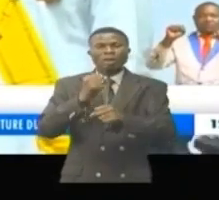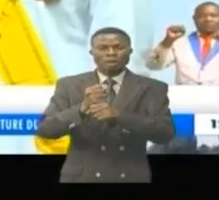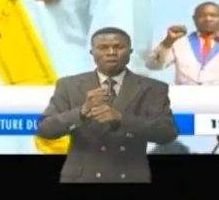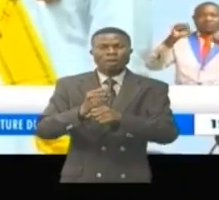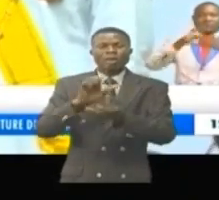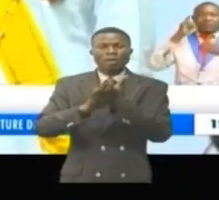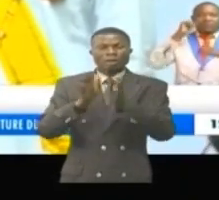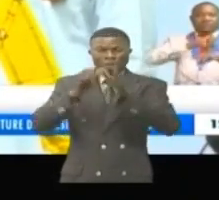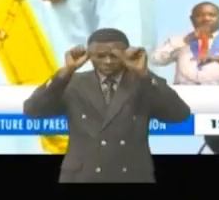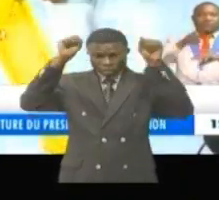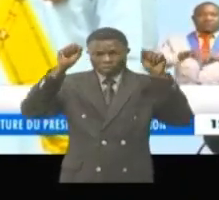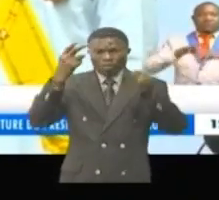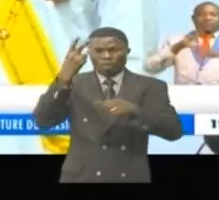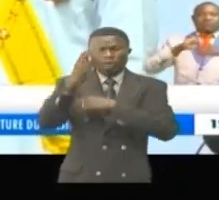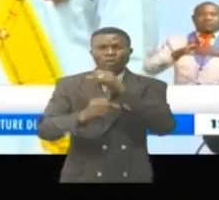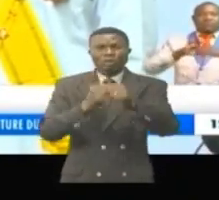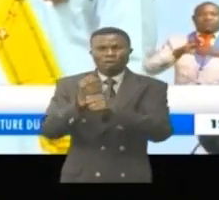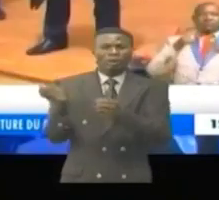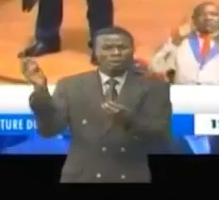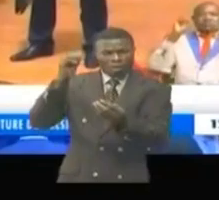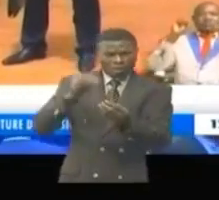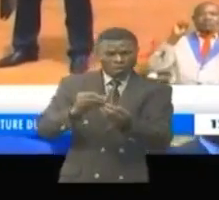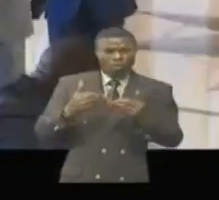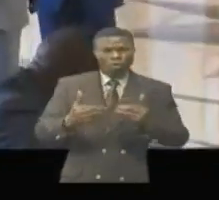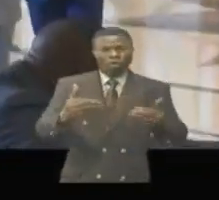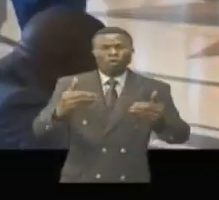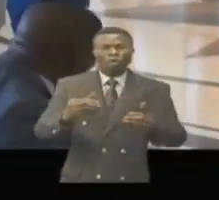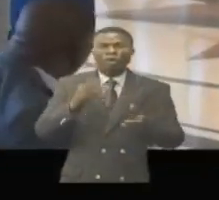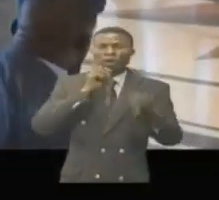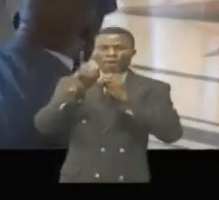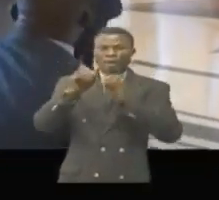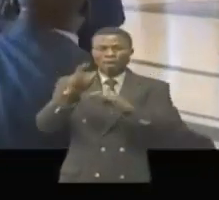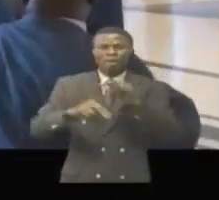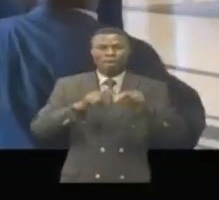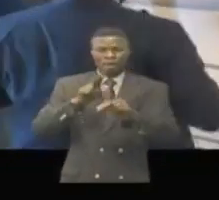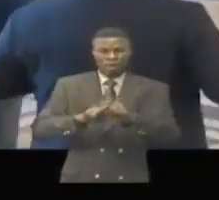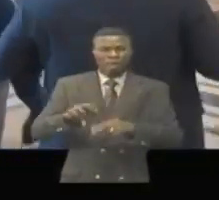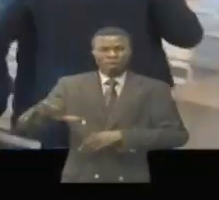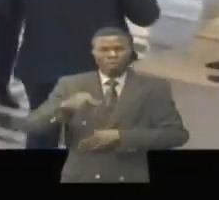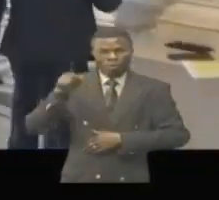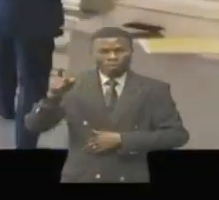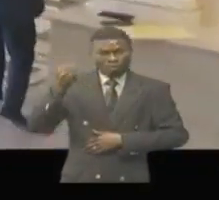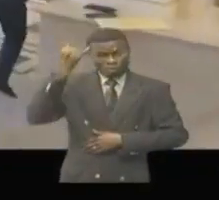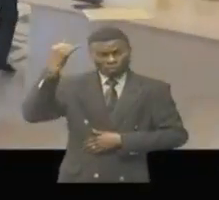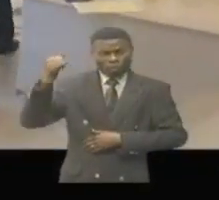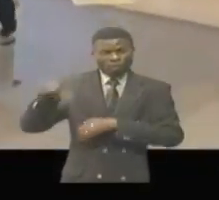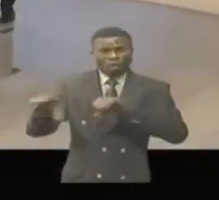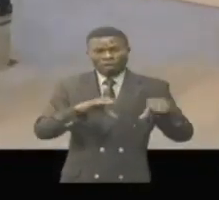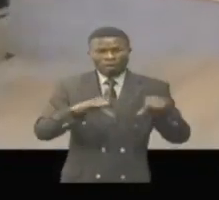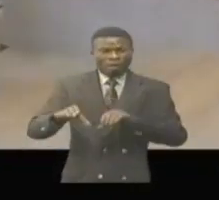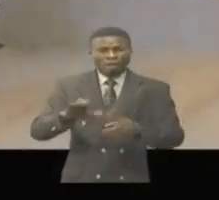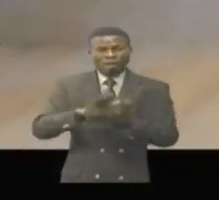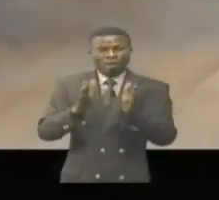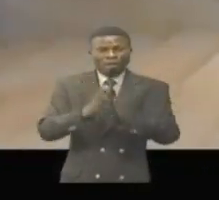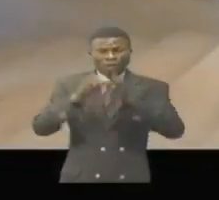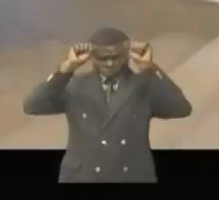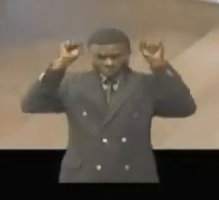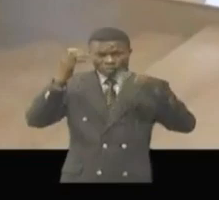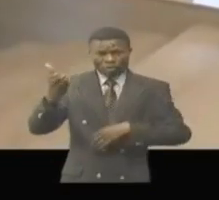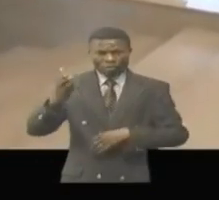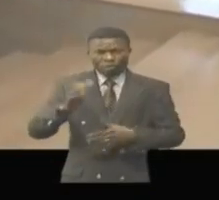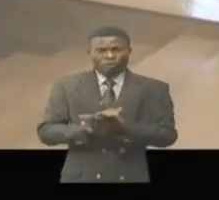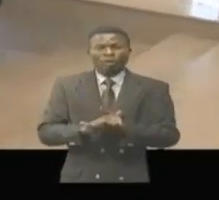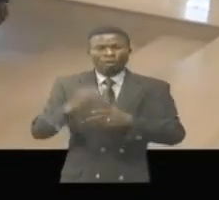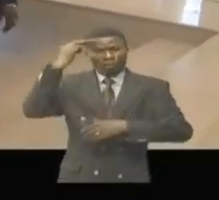été prolongé de 2 ans à l'issue du dialogue national tchadien. À marge de la cérémonie d'investiture, l'émissaire du